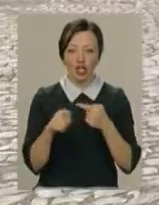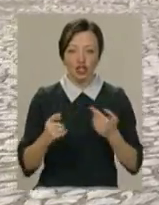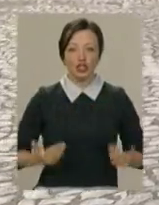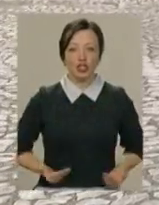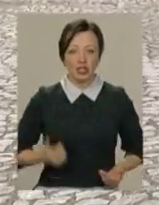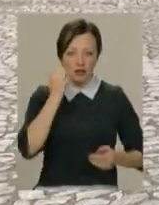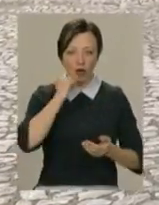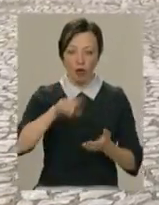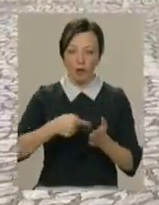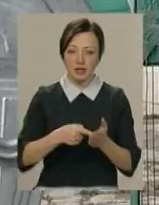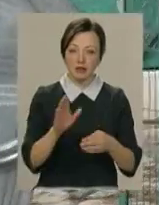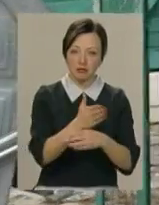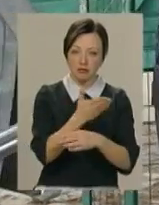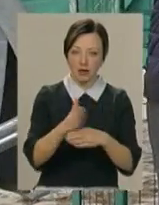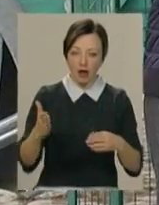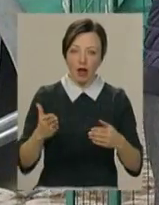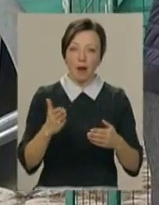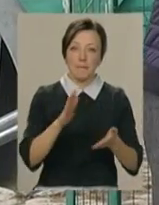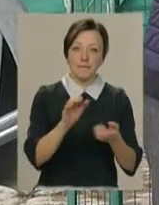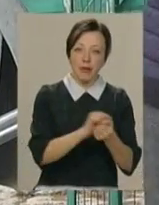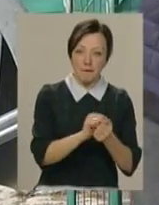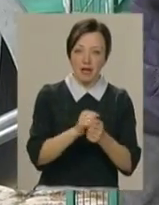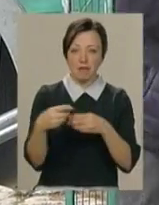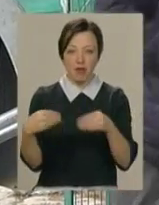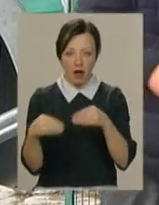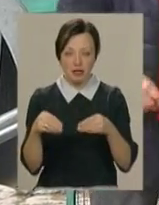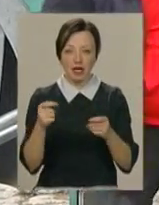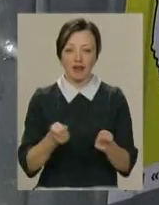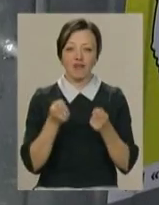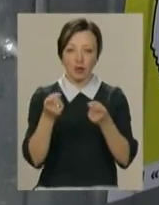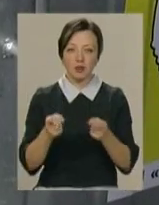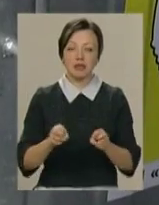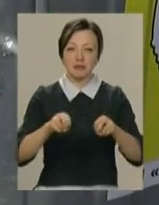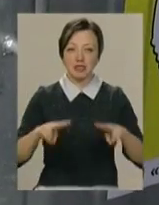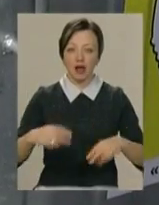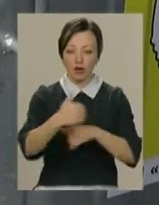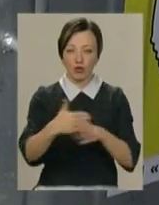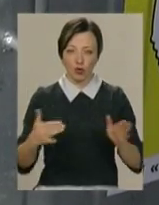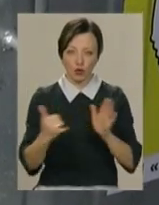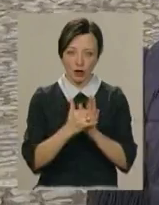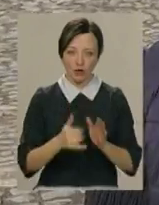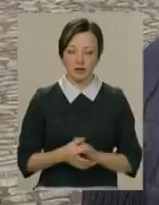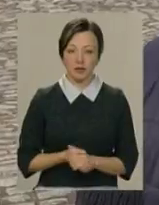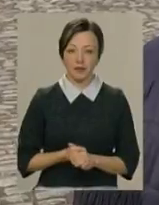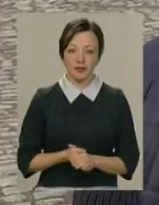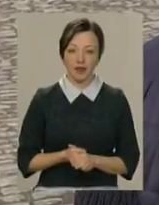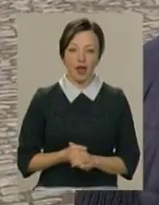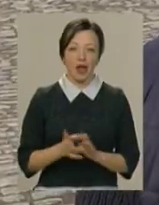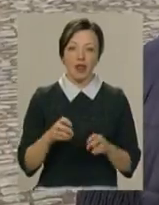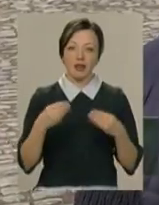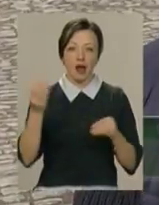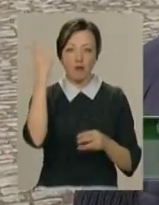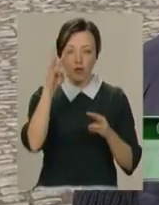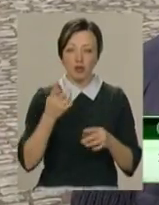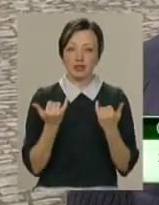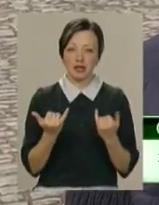старого міста, пан Олег, відсортовує від побутових відходів папір та пластик та виносить у спеціально встановлені для цього контейнери. Не дань моді, а зараз